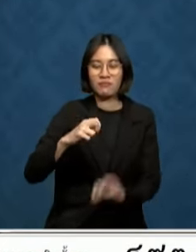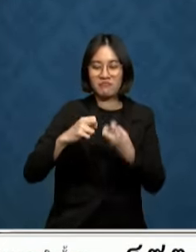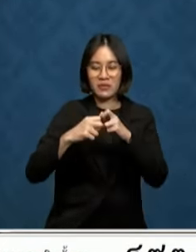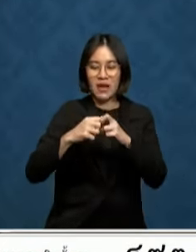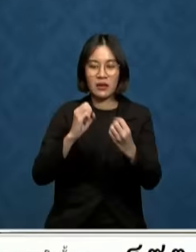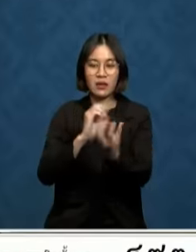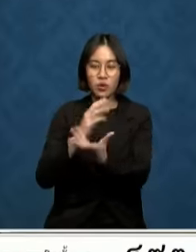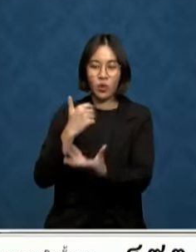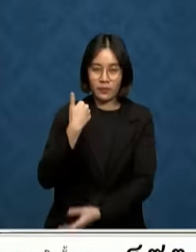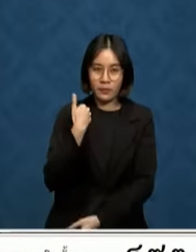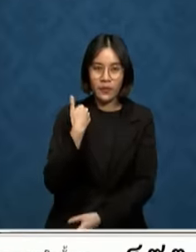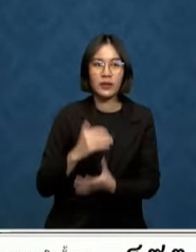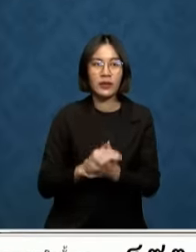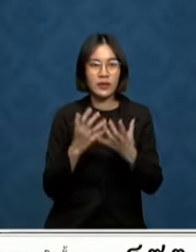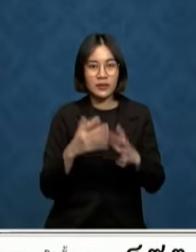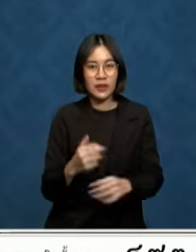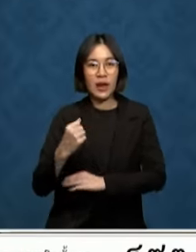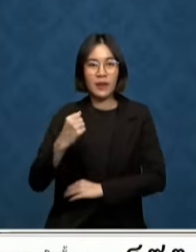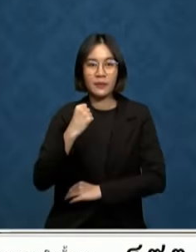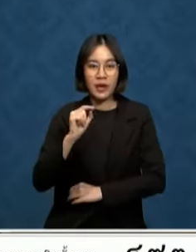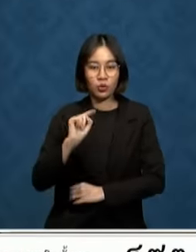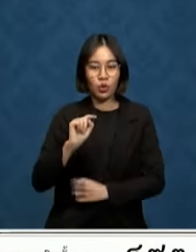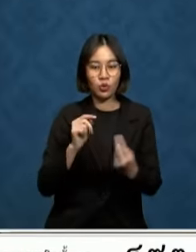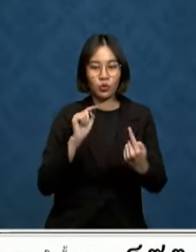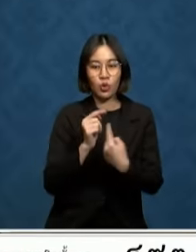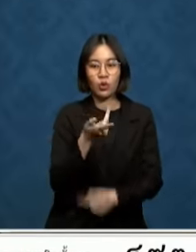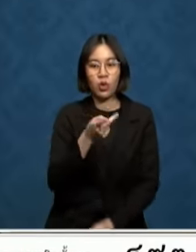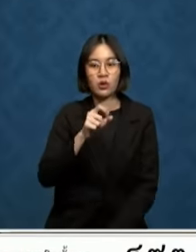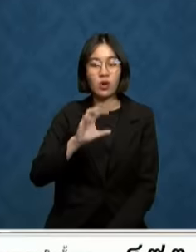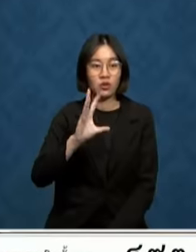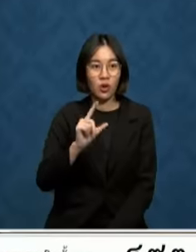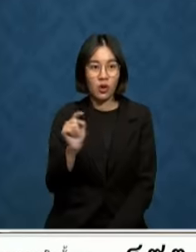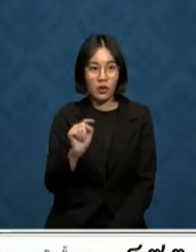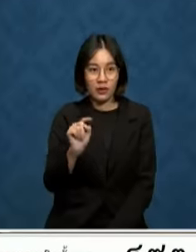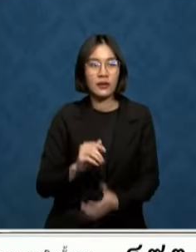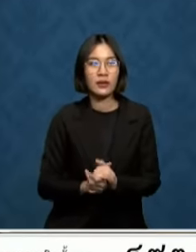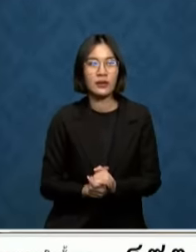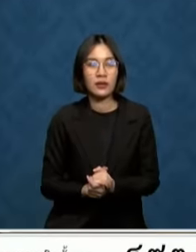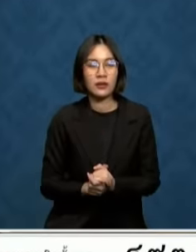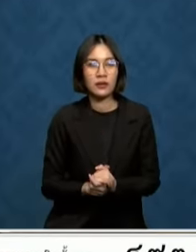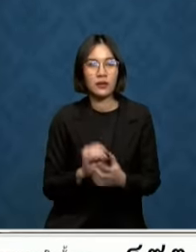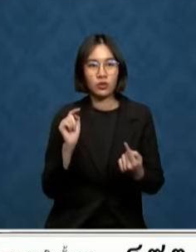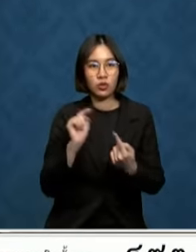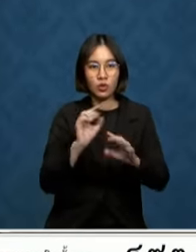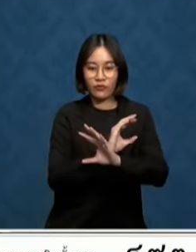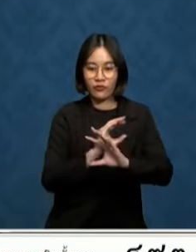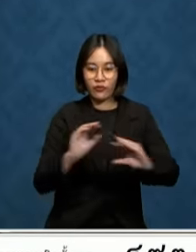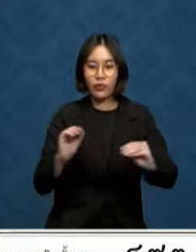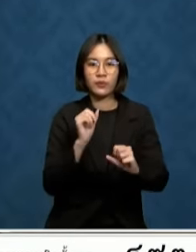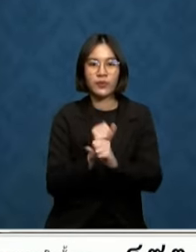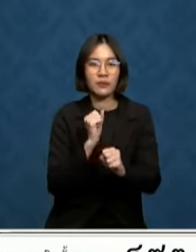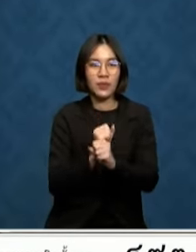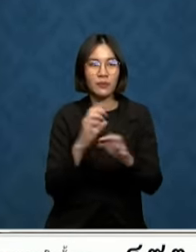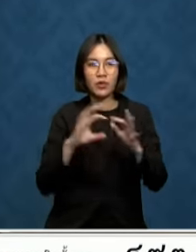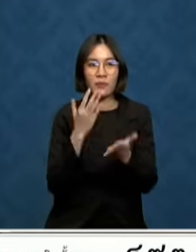นอกจากนี้ครับการใช้อำนาจของค.ส.ช.ยังได้รวมไปถึงการละงับการทำธุร